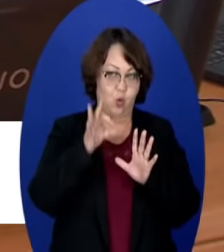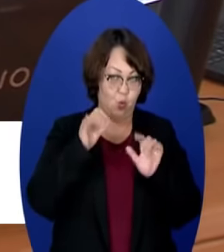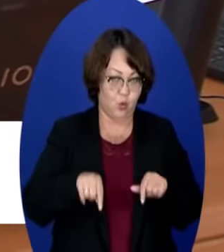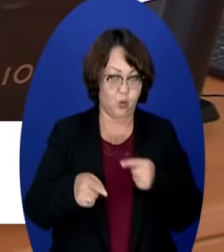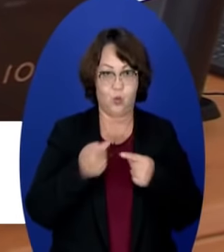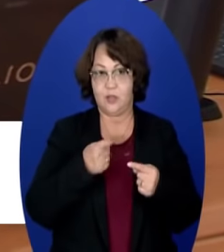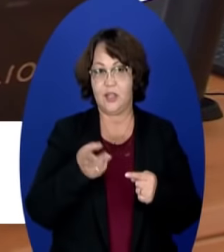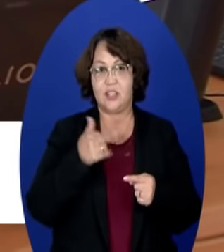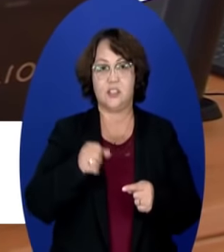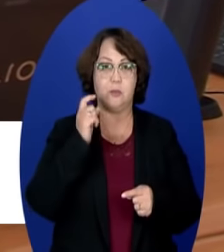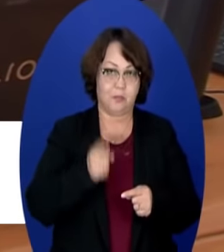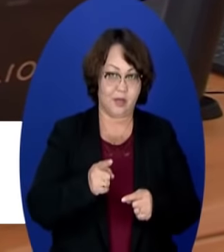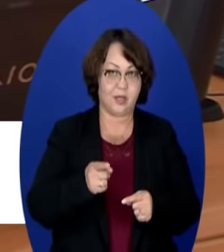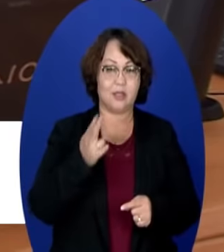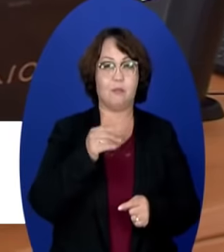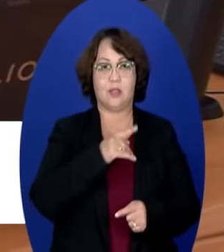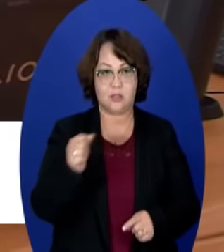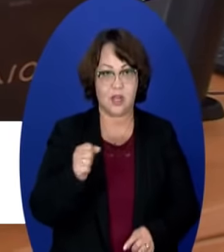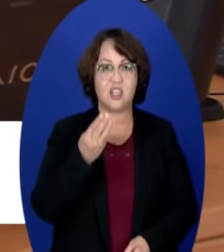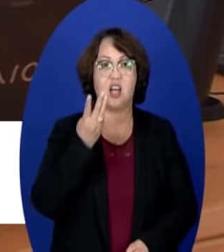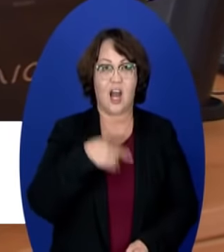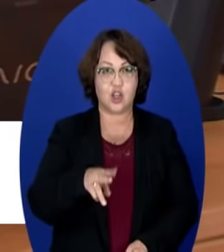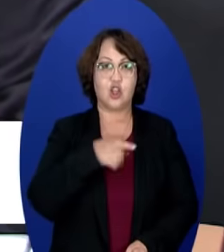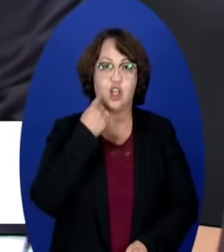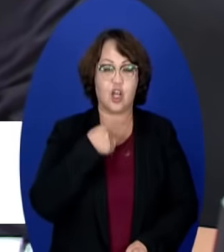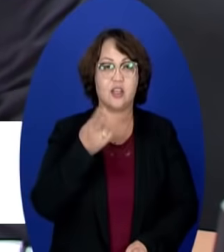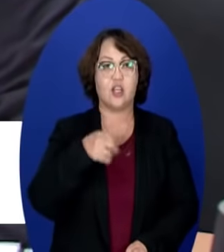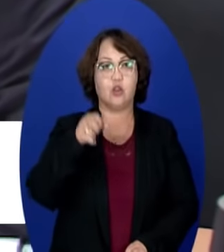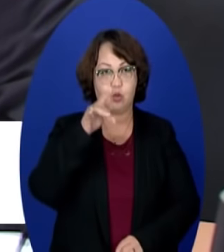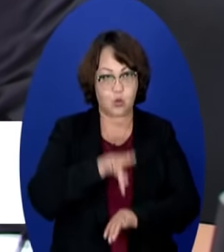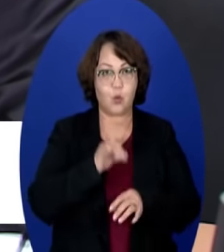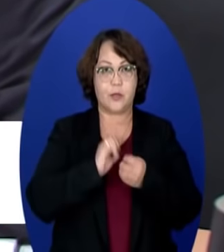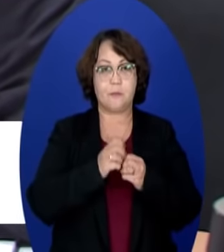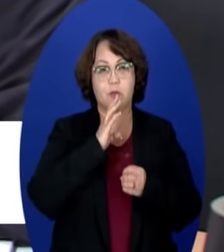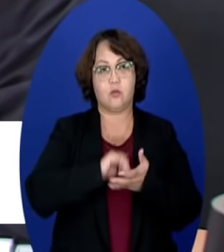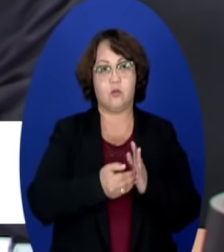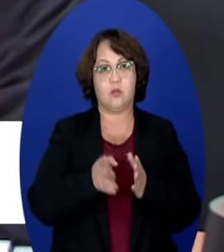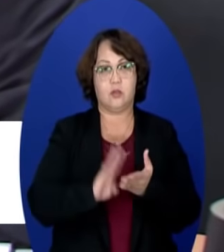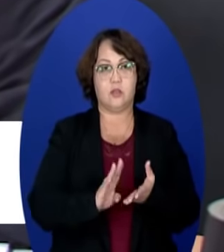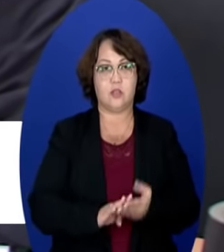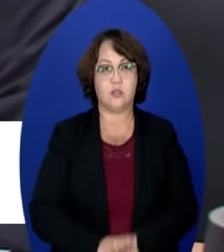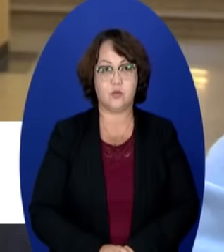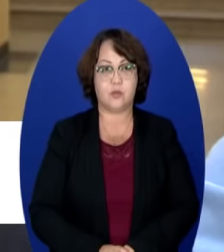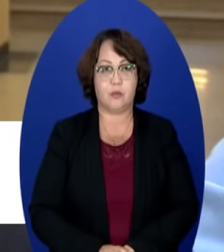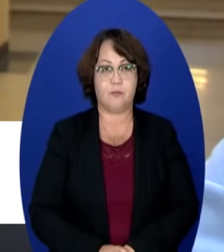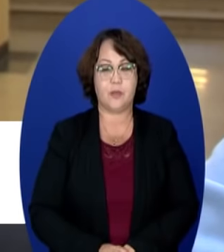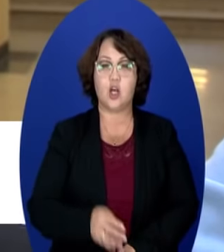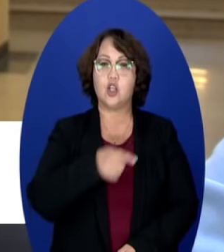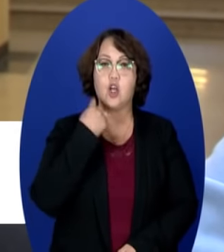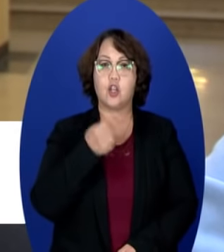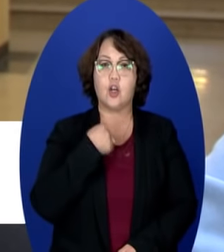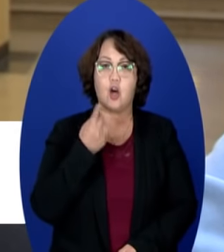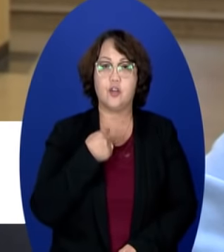хуралдаанаар Динжиминг, Дамбадаржаа, Шархад, Толгойтод дэд төв байгуулах төлөвлөгөөг танилцууллаа. Толгойтын